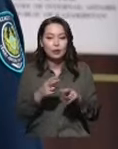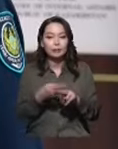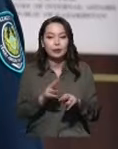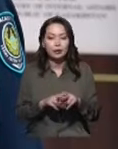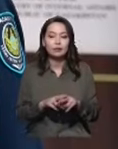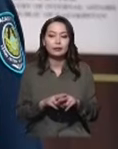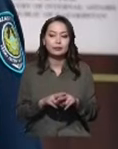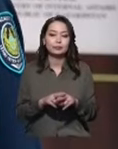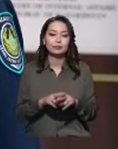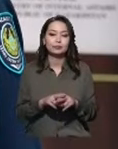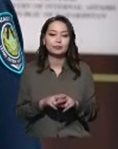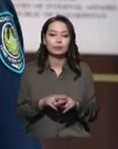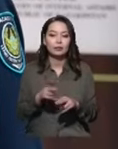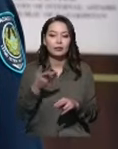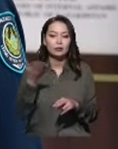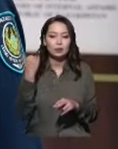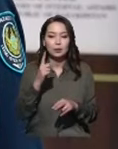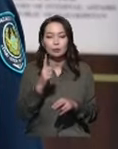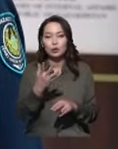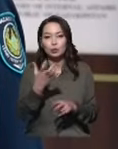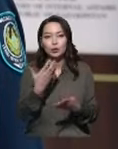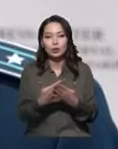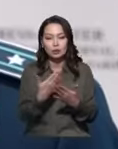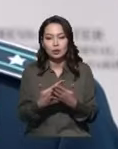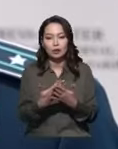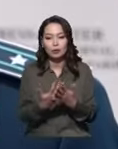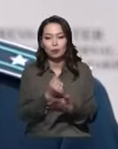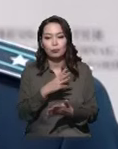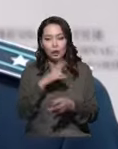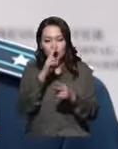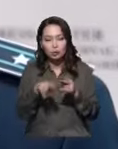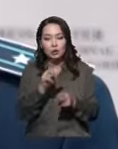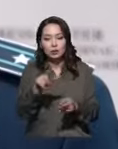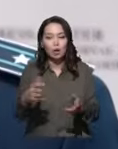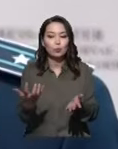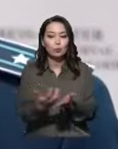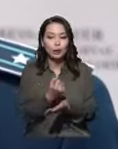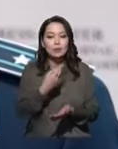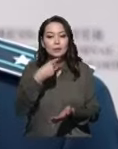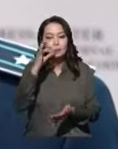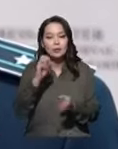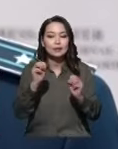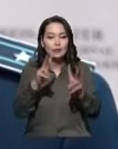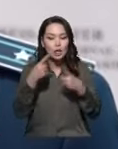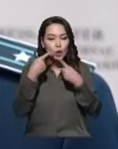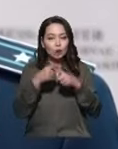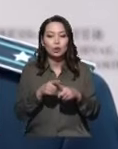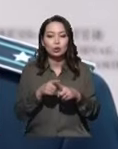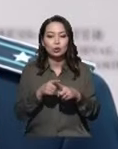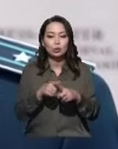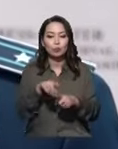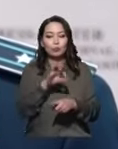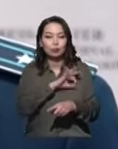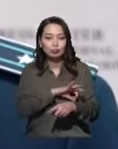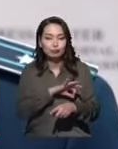адам былтыр 1500-ден астам анықталды. Жоғалған адамды табу үшін полиция арнайы технологияларды қолданып,